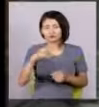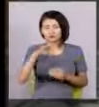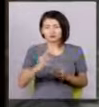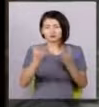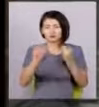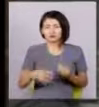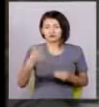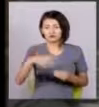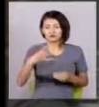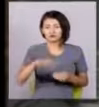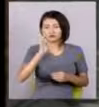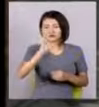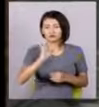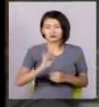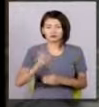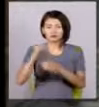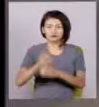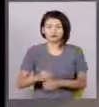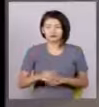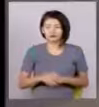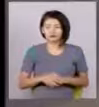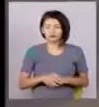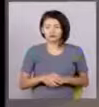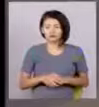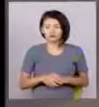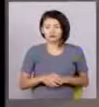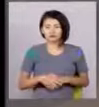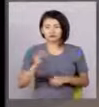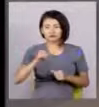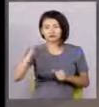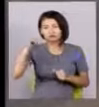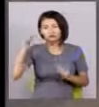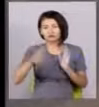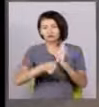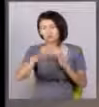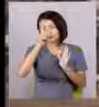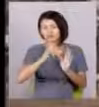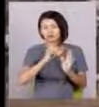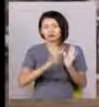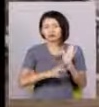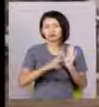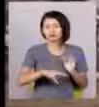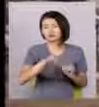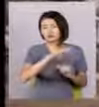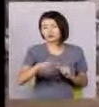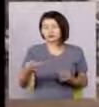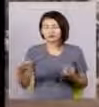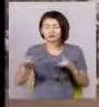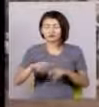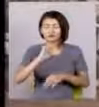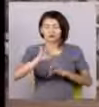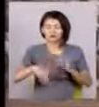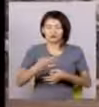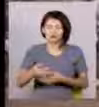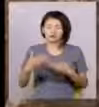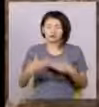40%-ға кеміді. Пока идем по графику. Жарты жылдықта өндіріс орындарынан 70 миллион тонна өндірістік қалдық шығарылған. Бұл өткен жылдың